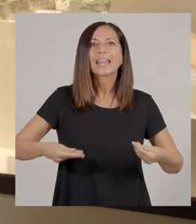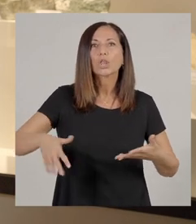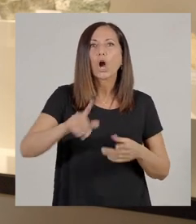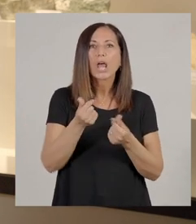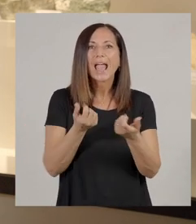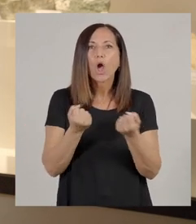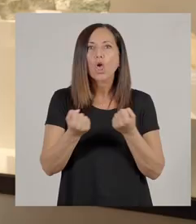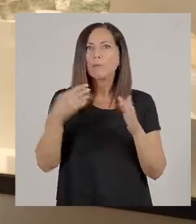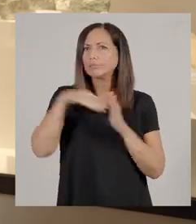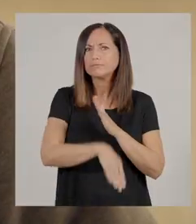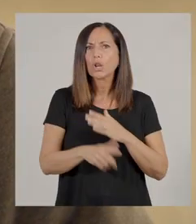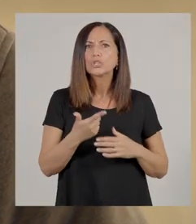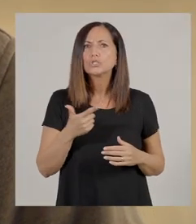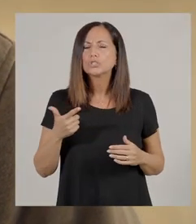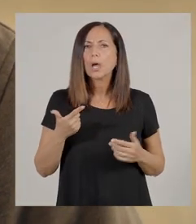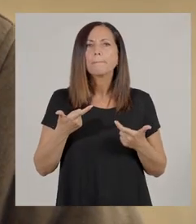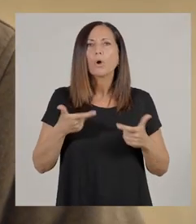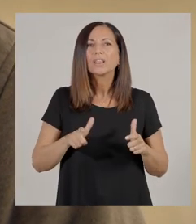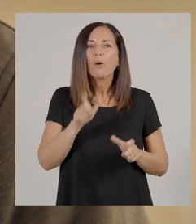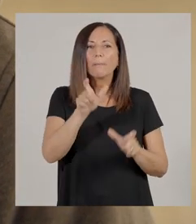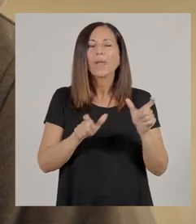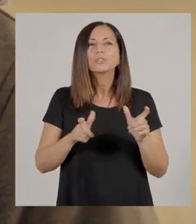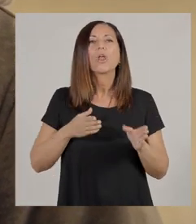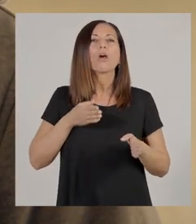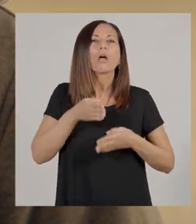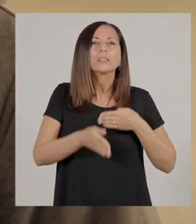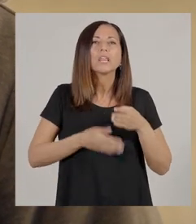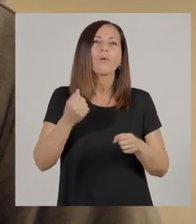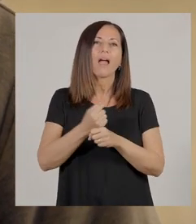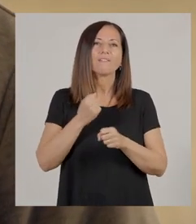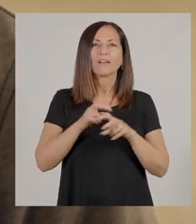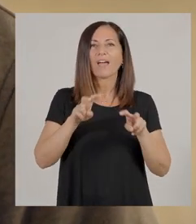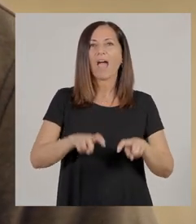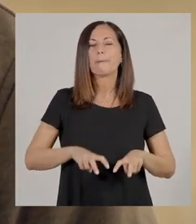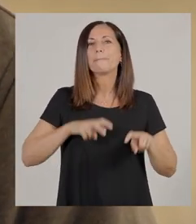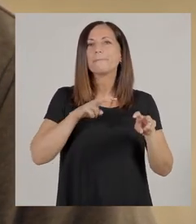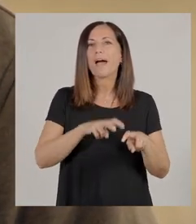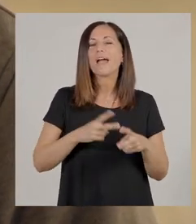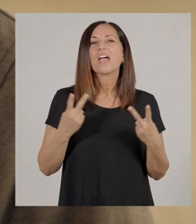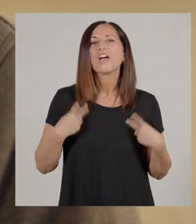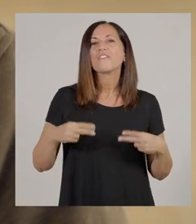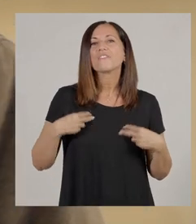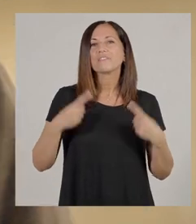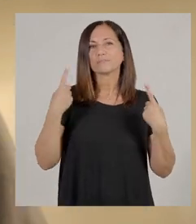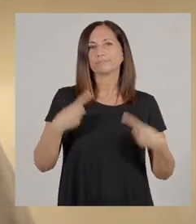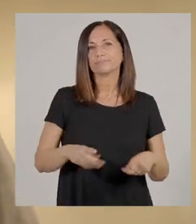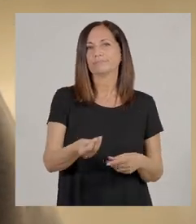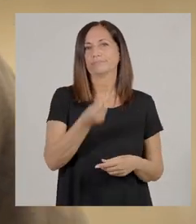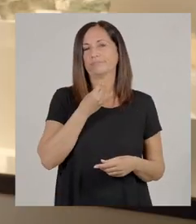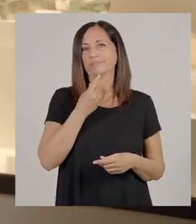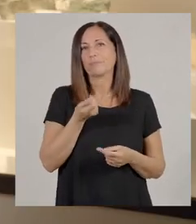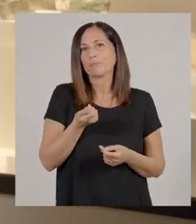del territorio a livello economico, perché le persone hanno continuato a lavorare nella campagna, quindi hanno vissuto e